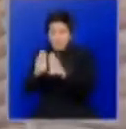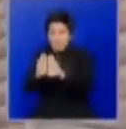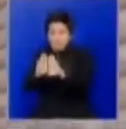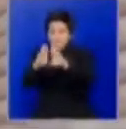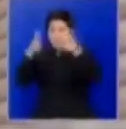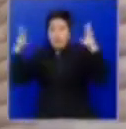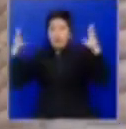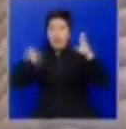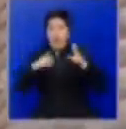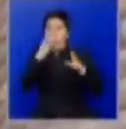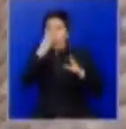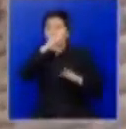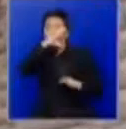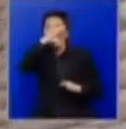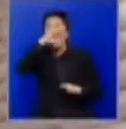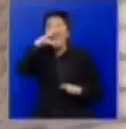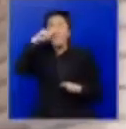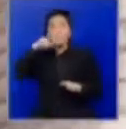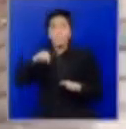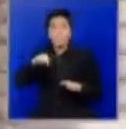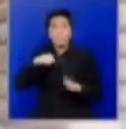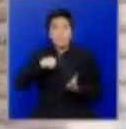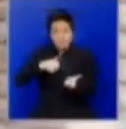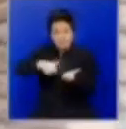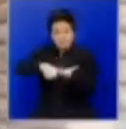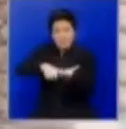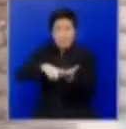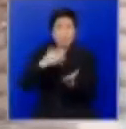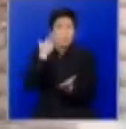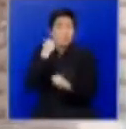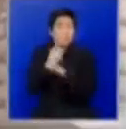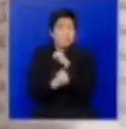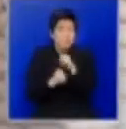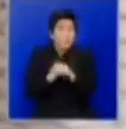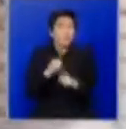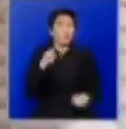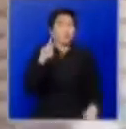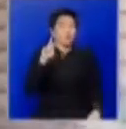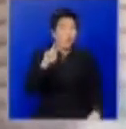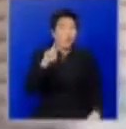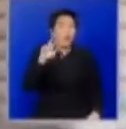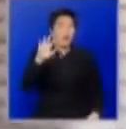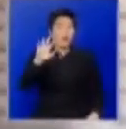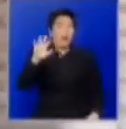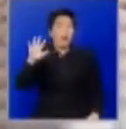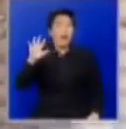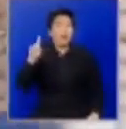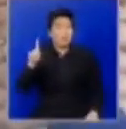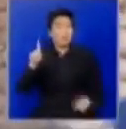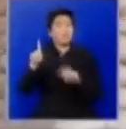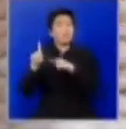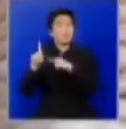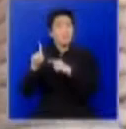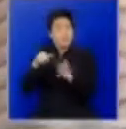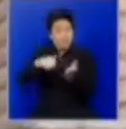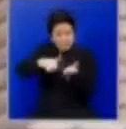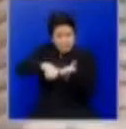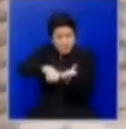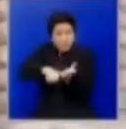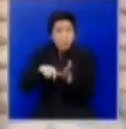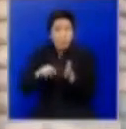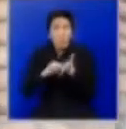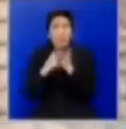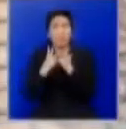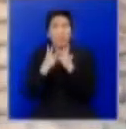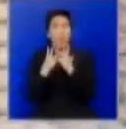ออกมาเป็นโกดังเก็บข้าวหอมปทุมที่รับจำนำไว้ตั้งแต่ปี51ฮะโอ้โหตั้งแต่ปี51อยู่ในสภา